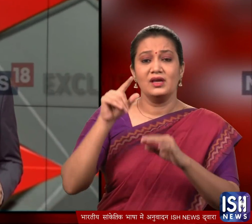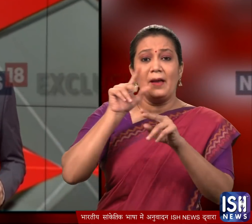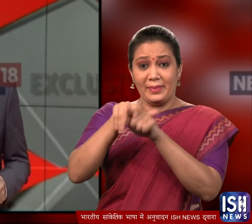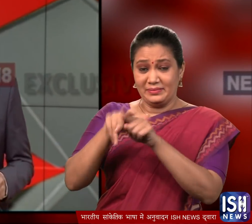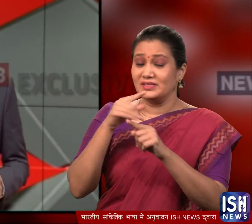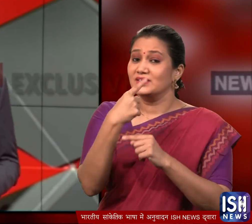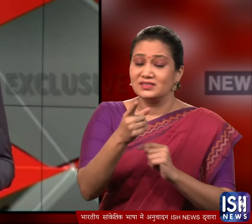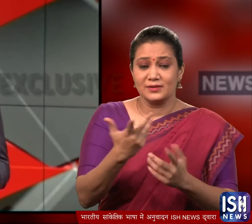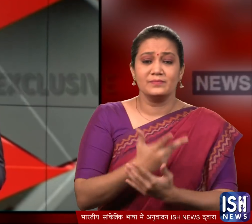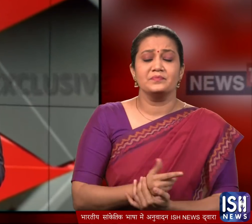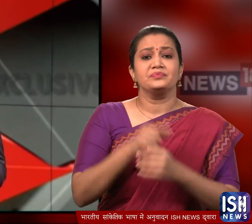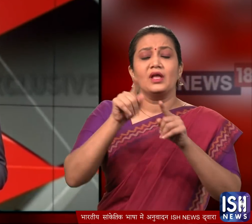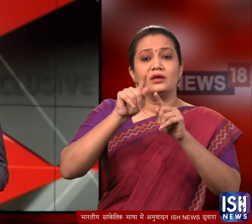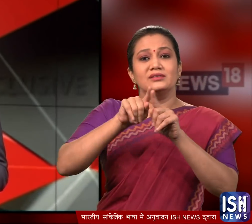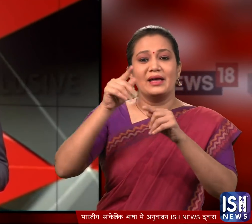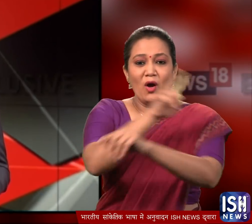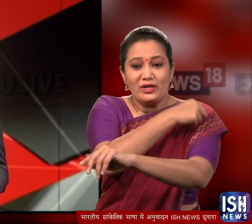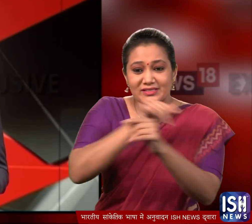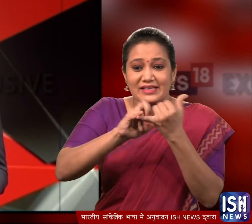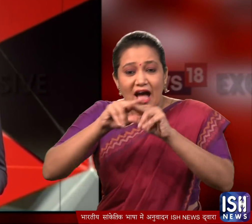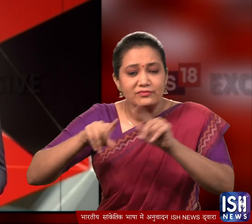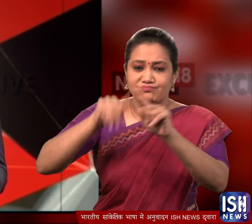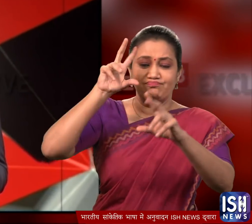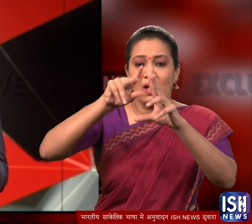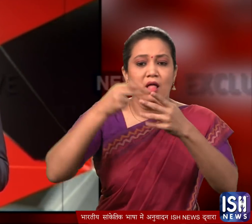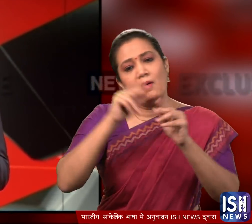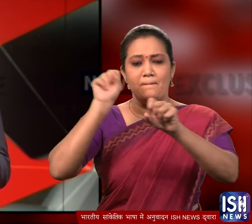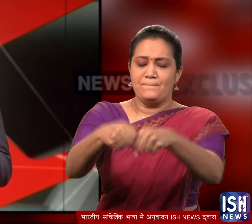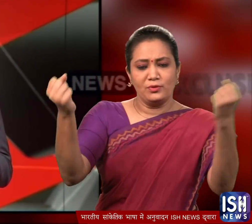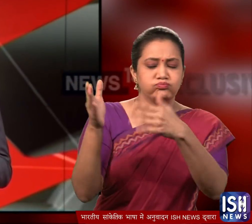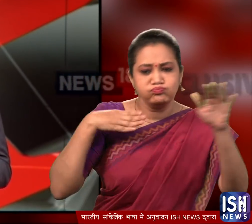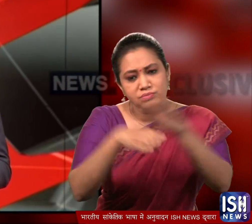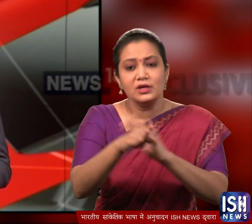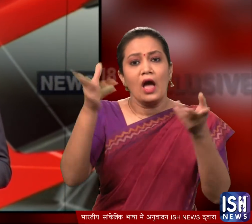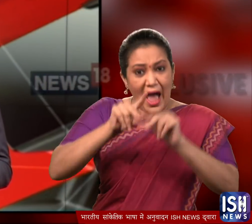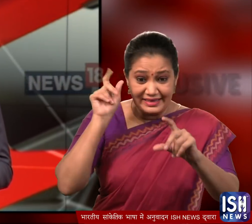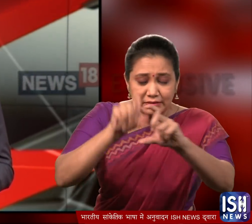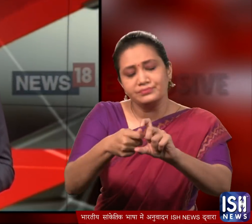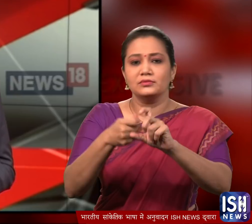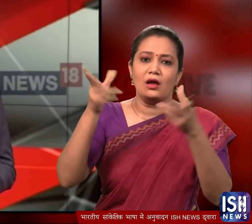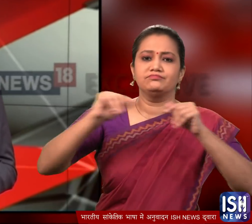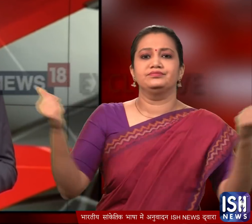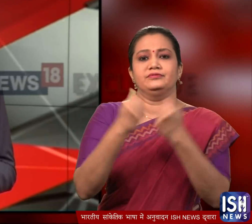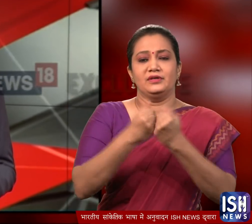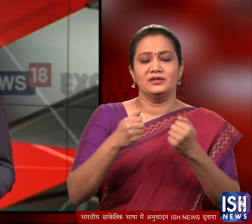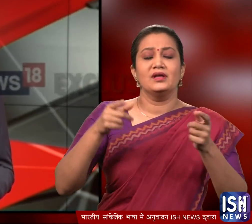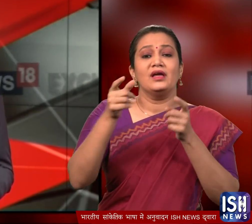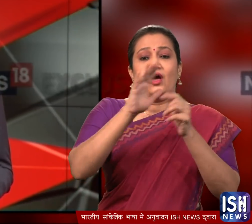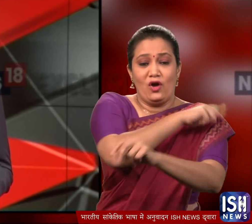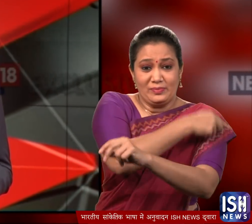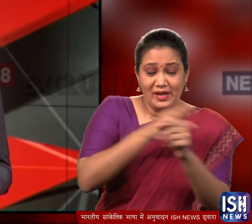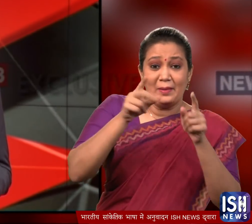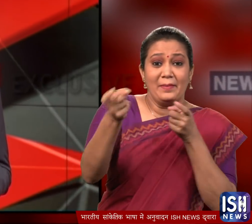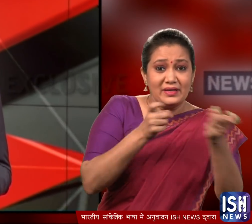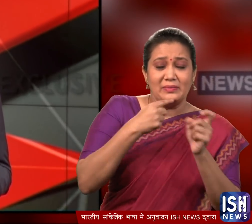निगम का आरोप है कि उसकी सील अस्पताल के कर्मचारियों ने तोड़ दी और जब सीलिंग करने के लिए दोबारा नगर निगम की टीम पहुंची तो बवाल किया। वहीं अस्पताल के